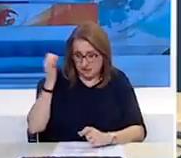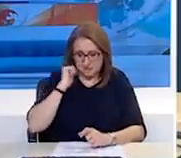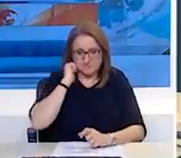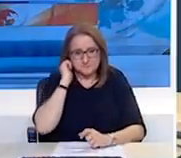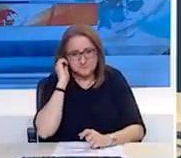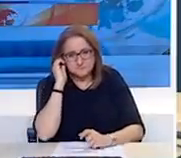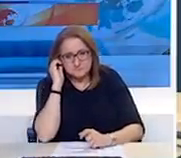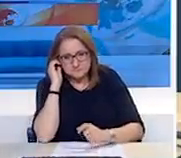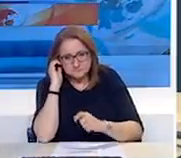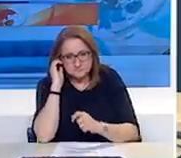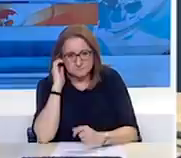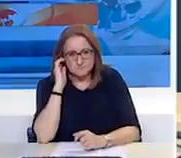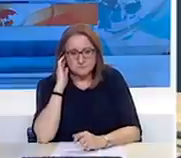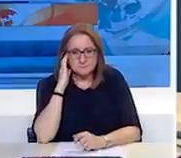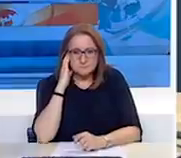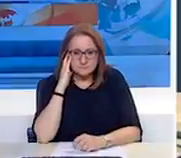μεταφοράς.